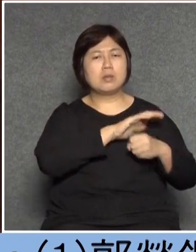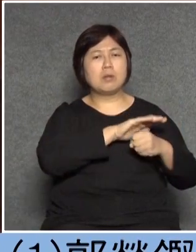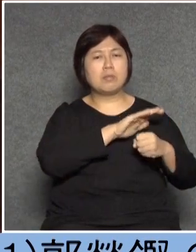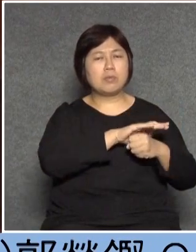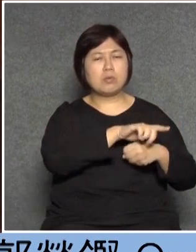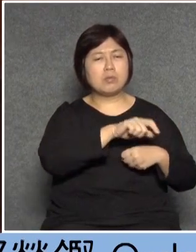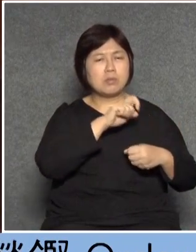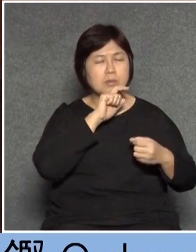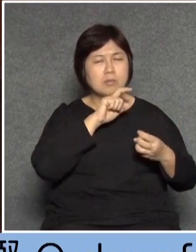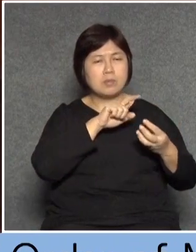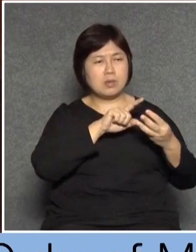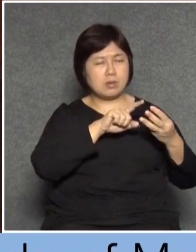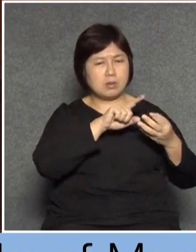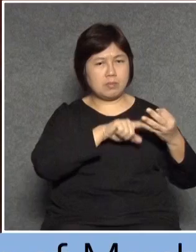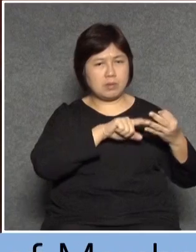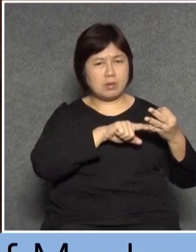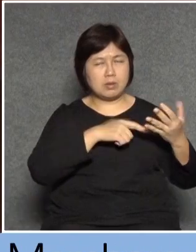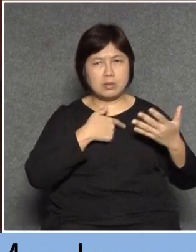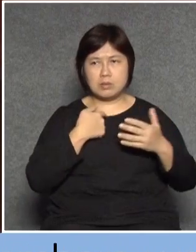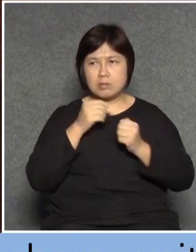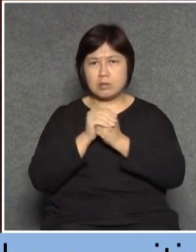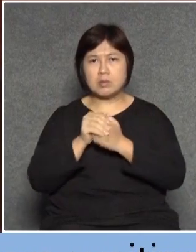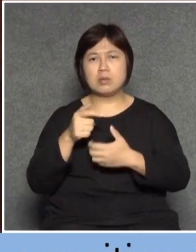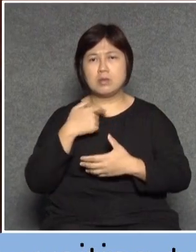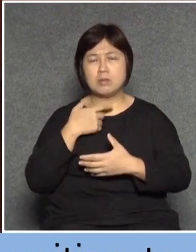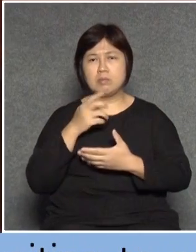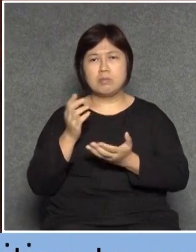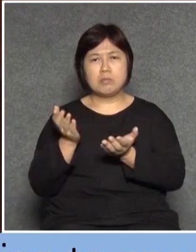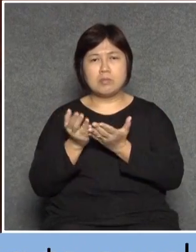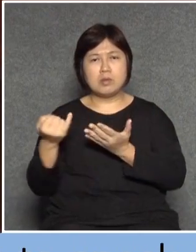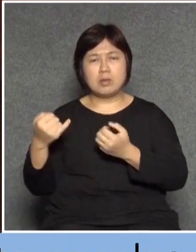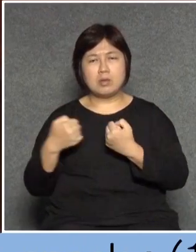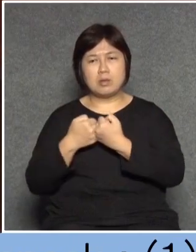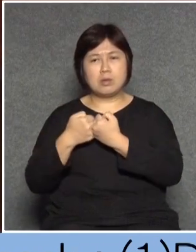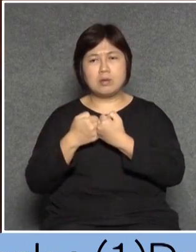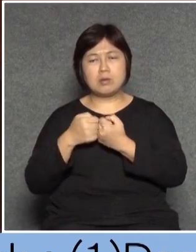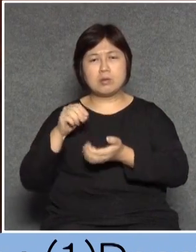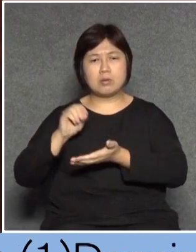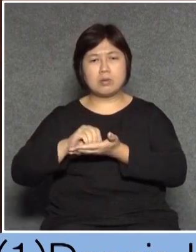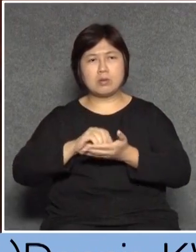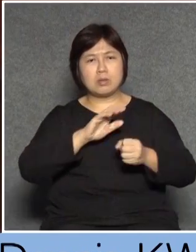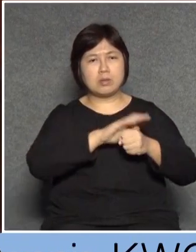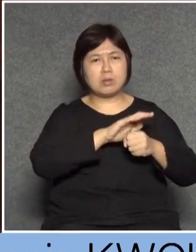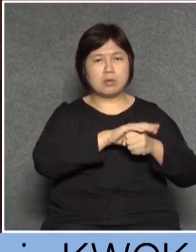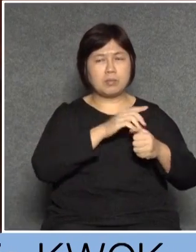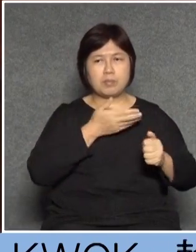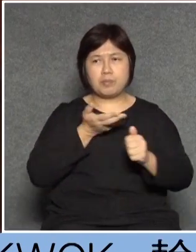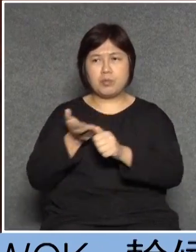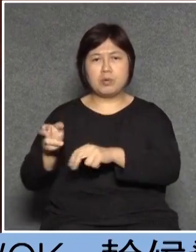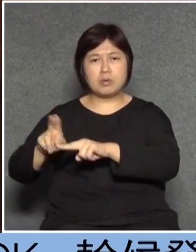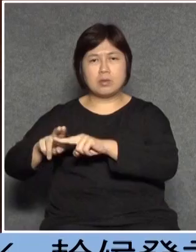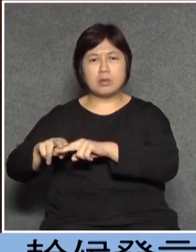讼的请求，反為以不正當競爭為名判決呢個日本本田賠償中國雙